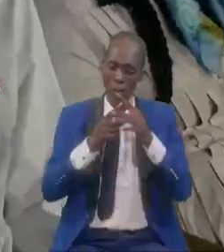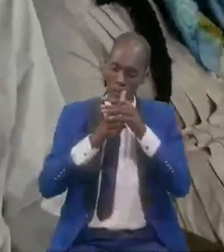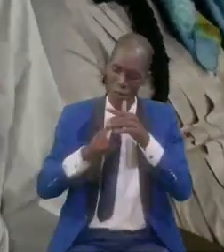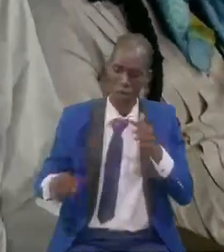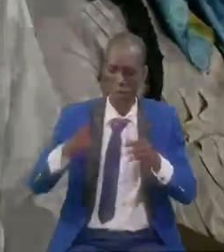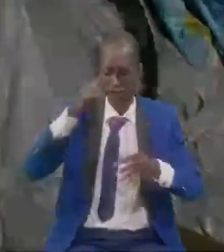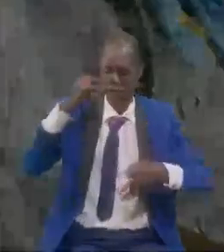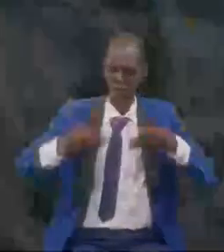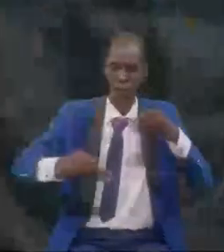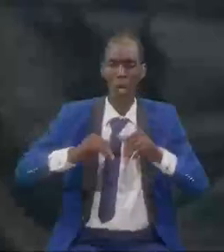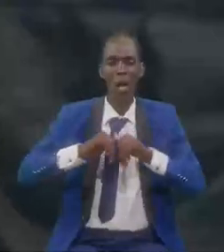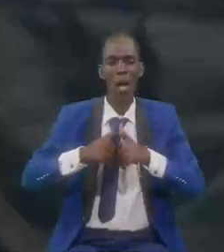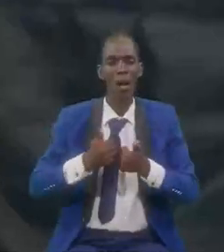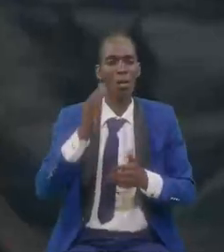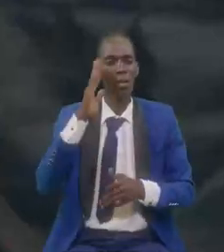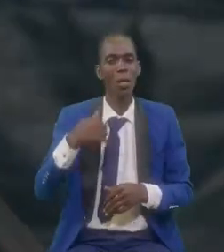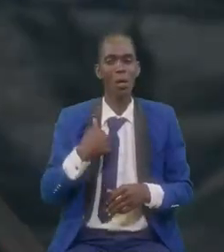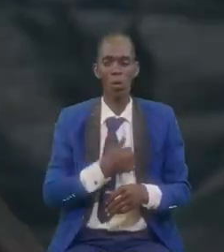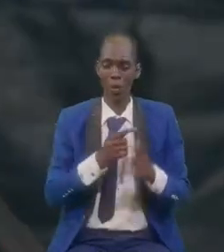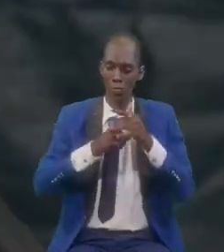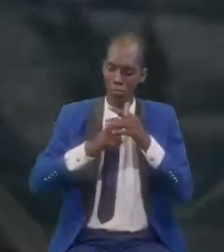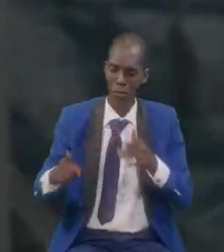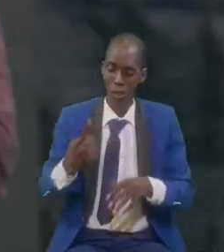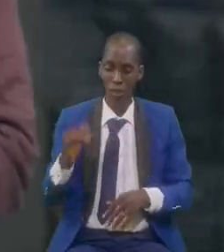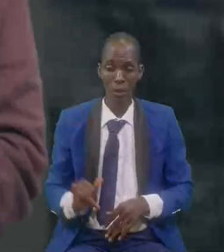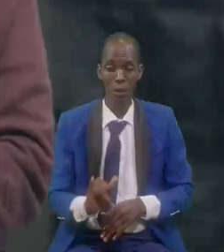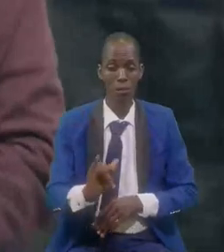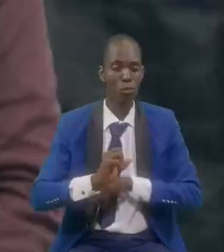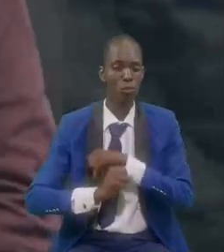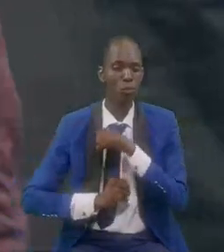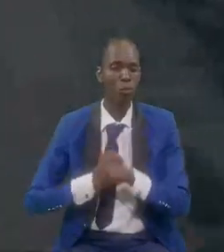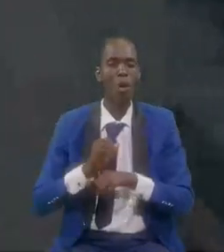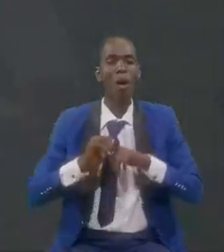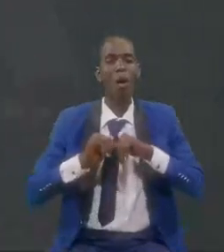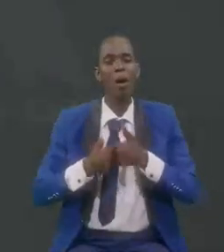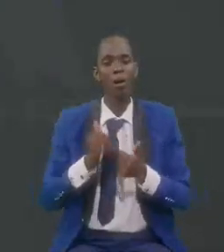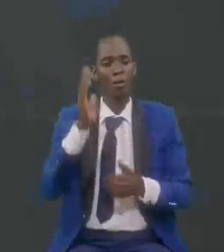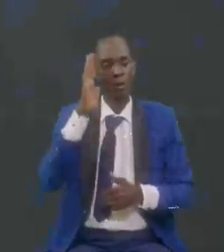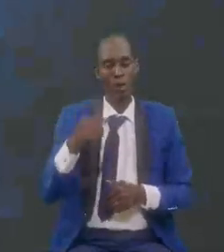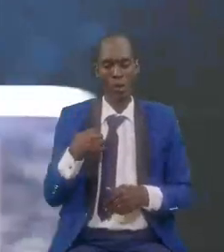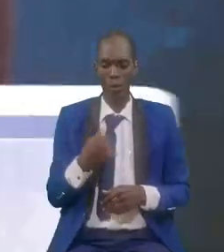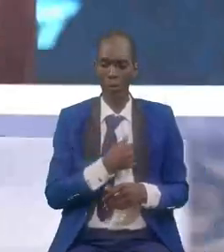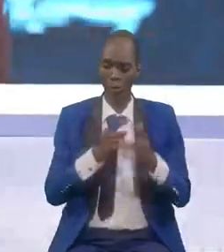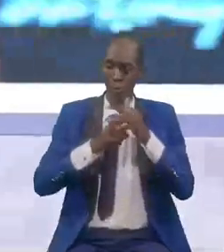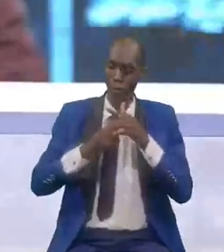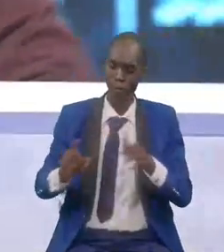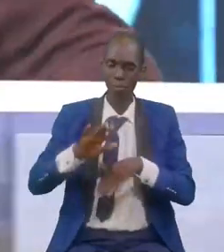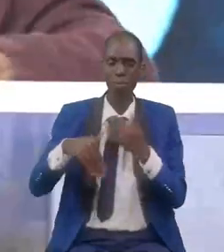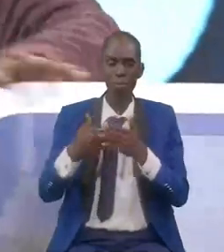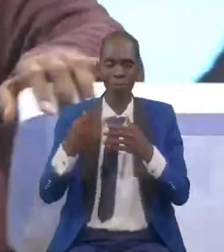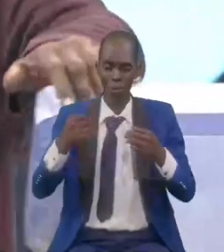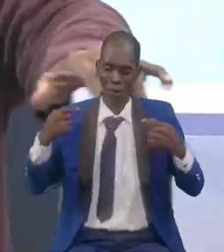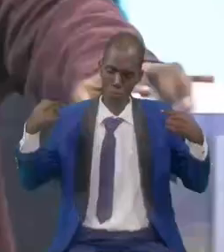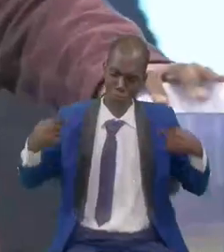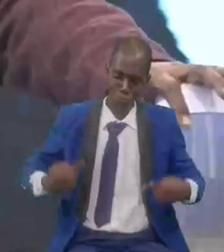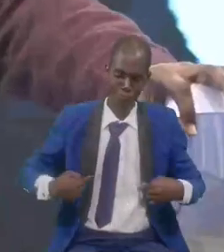échapperons-nous au jugement? Comment échapperons-nous à la souffrance éternelle? Comment échapperons-nous aux tourments,